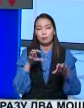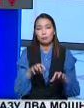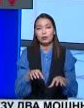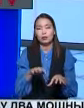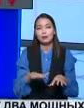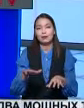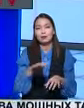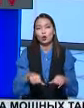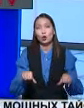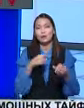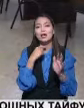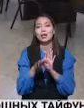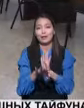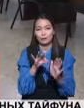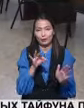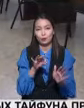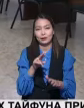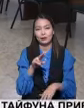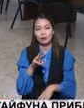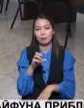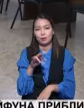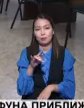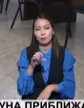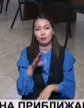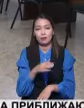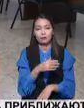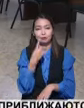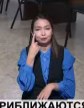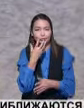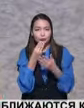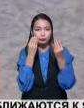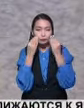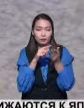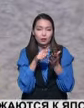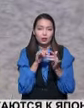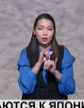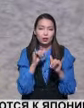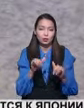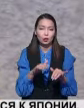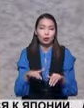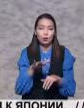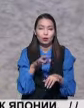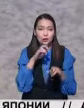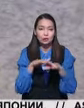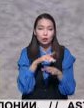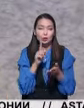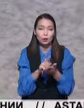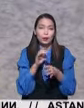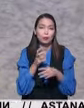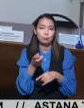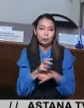территориальной комиссии референдума. По словам Дархана Малдыбаева, выразить свое мнение по вопросу развития энергетической отрасли страны должны прийти